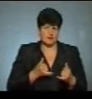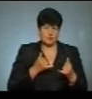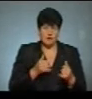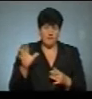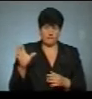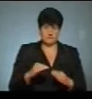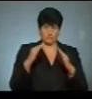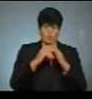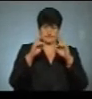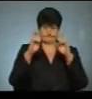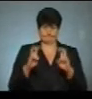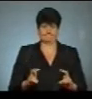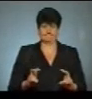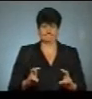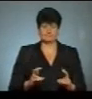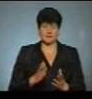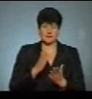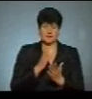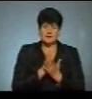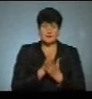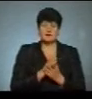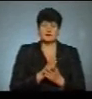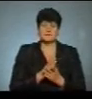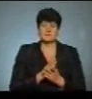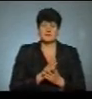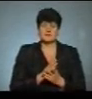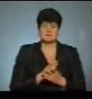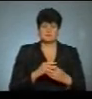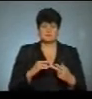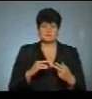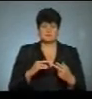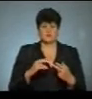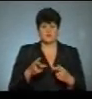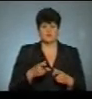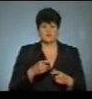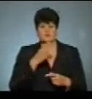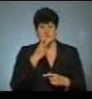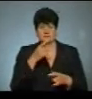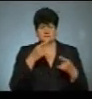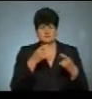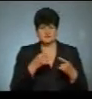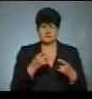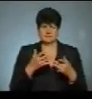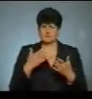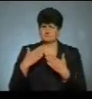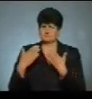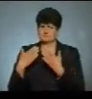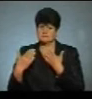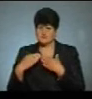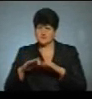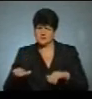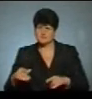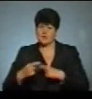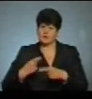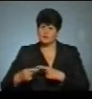вдома, і нарешті вони замінять ці серіали і віртуальне спілкування з безпосереднім